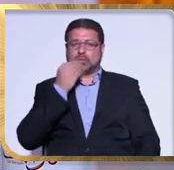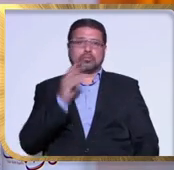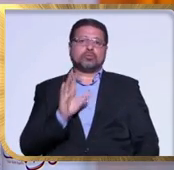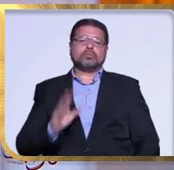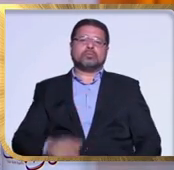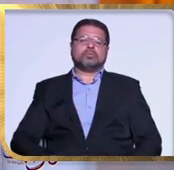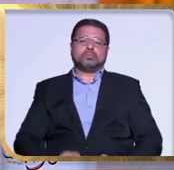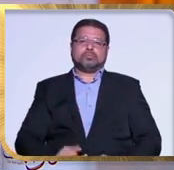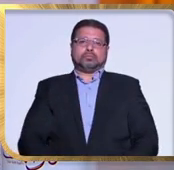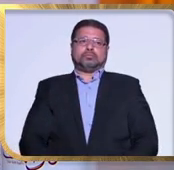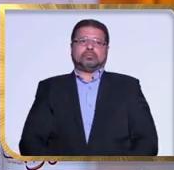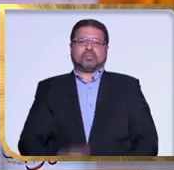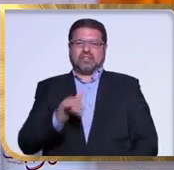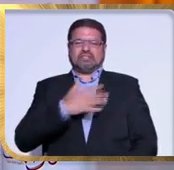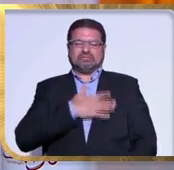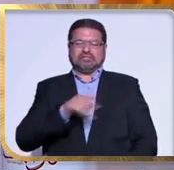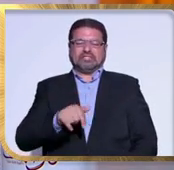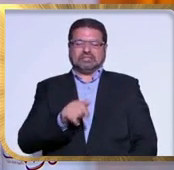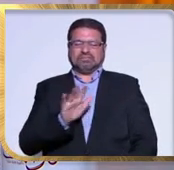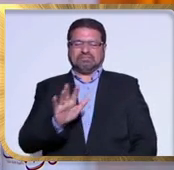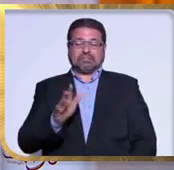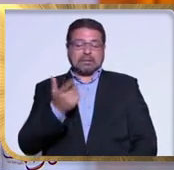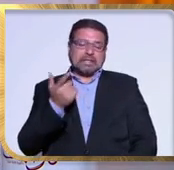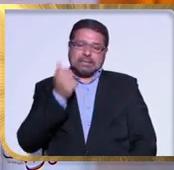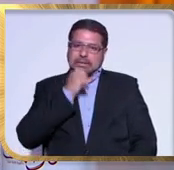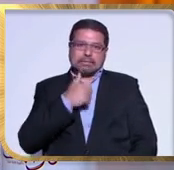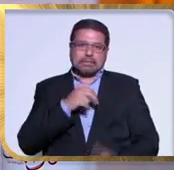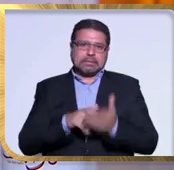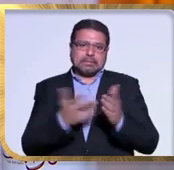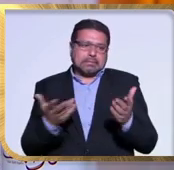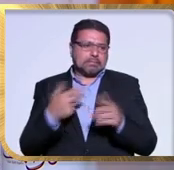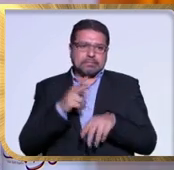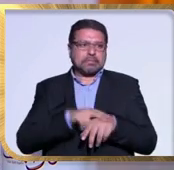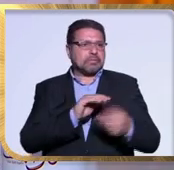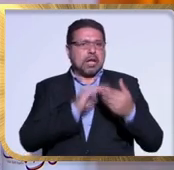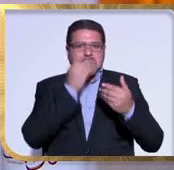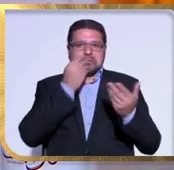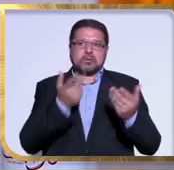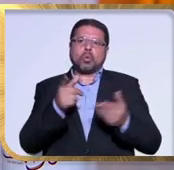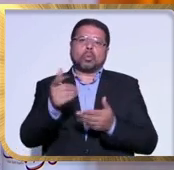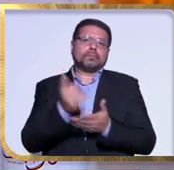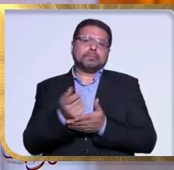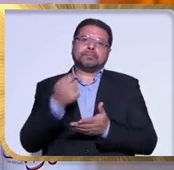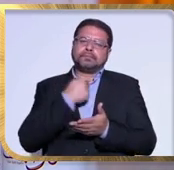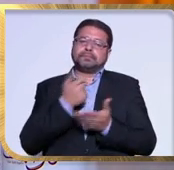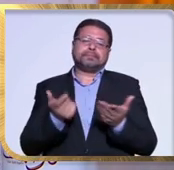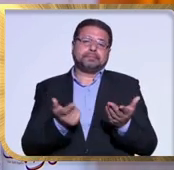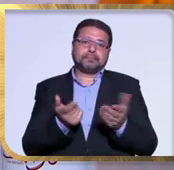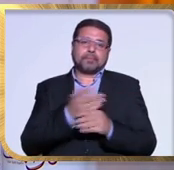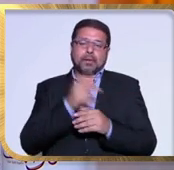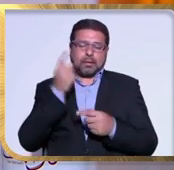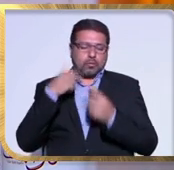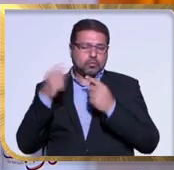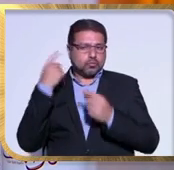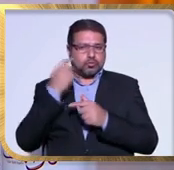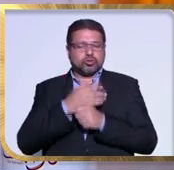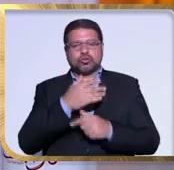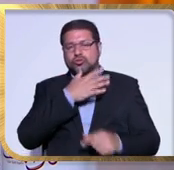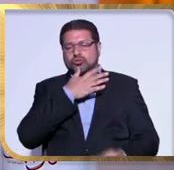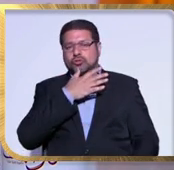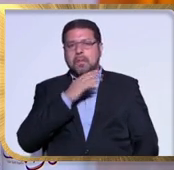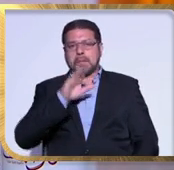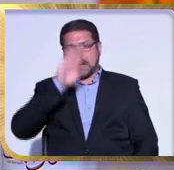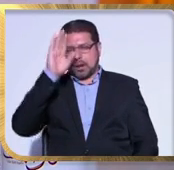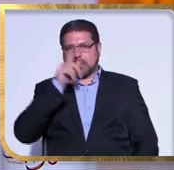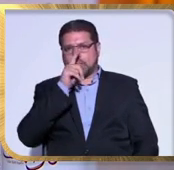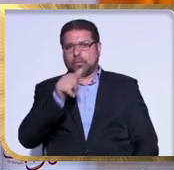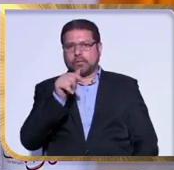بيكره في كراه لكن انا ما عنديش حل تاني زي ما هو مروي عن الامام مالك